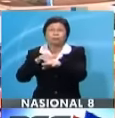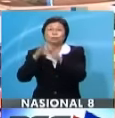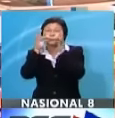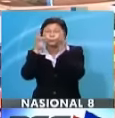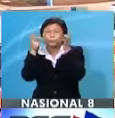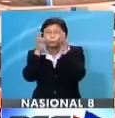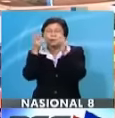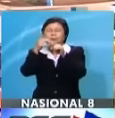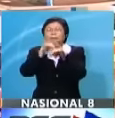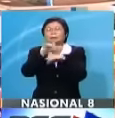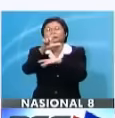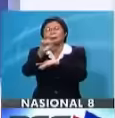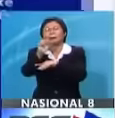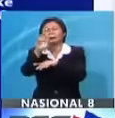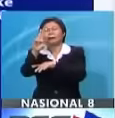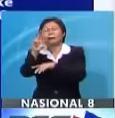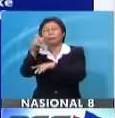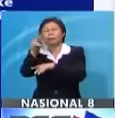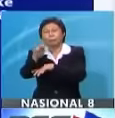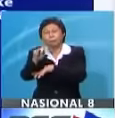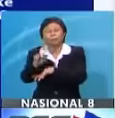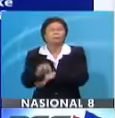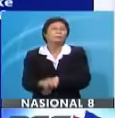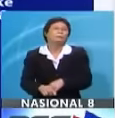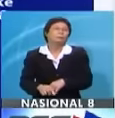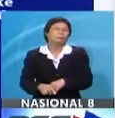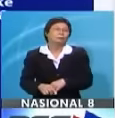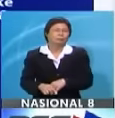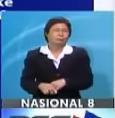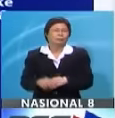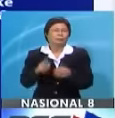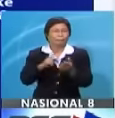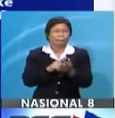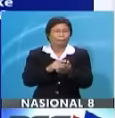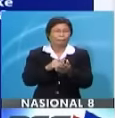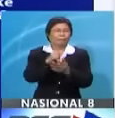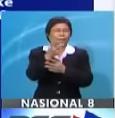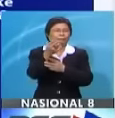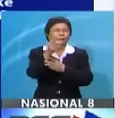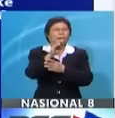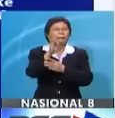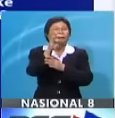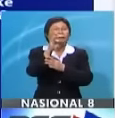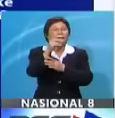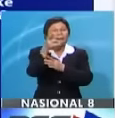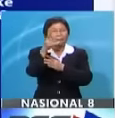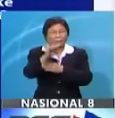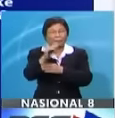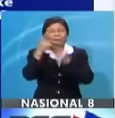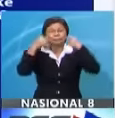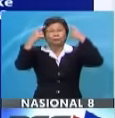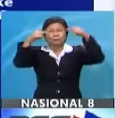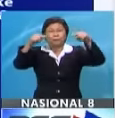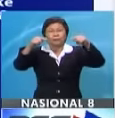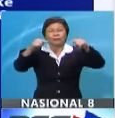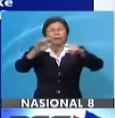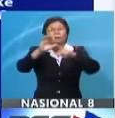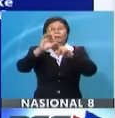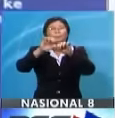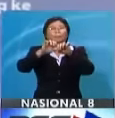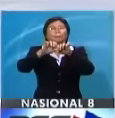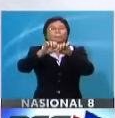juga kepada Labuan. Malah inisiatif Mobile Krim di bawah NBOS juga berjaya memecahkan budaya